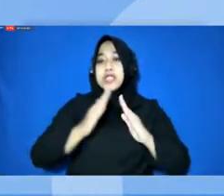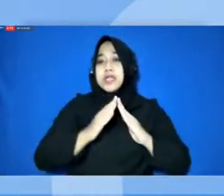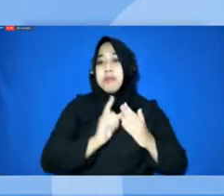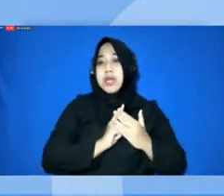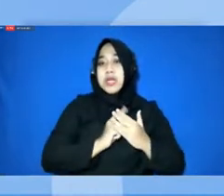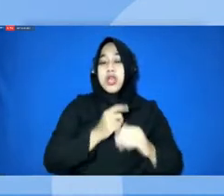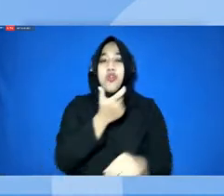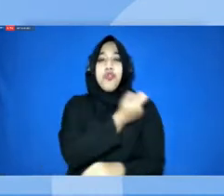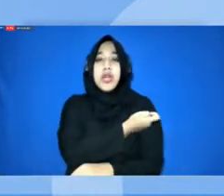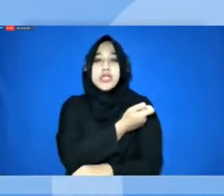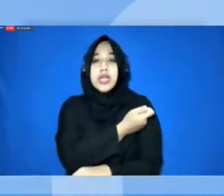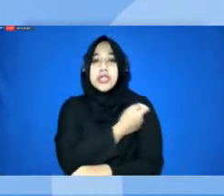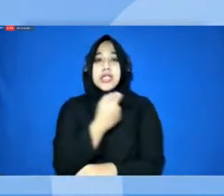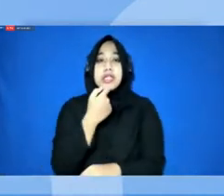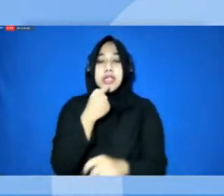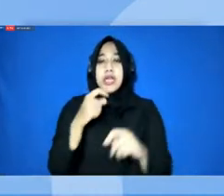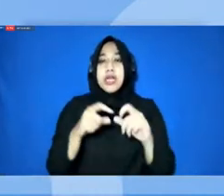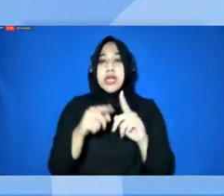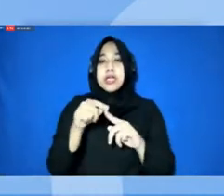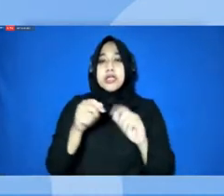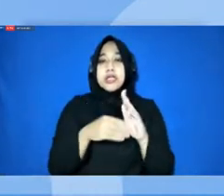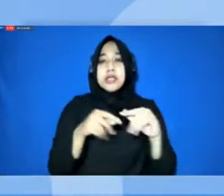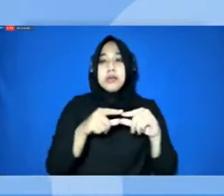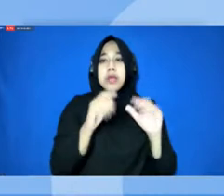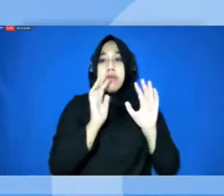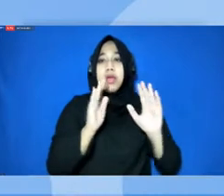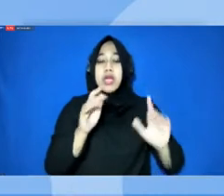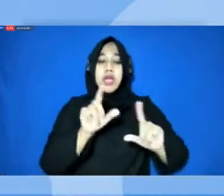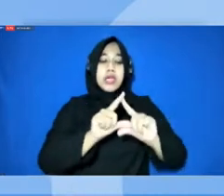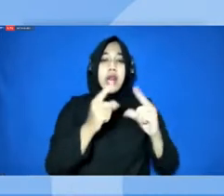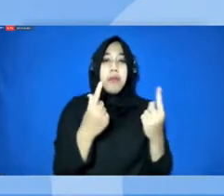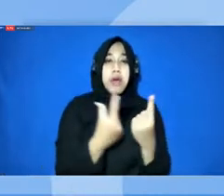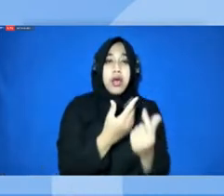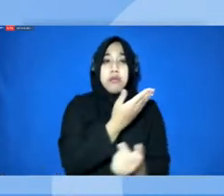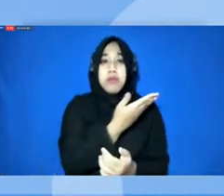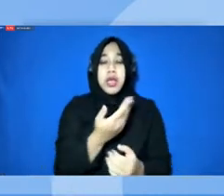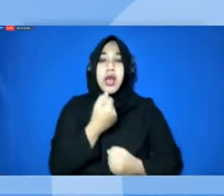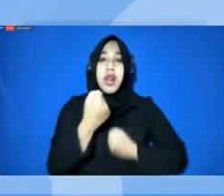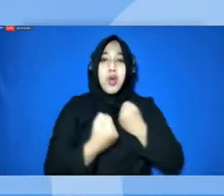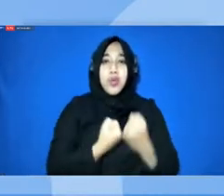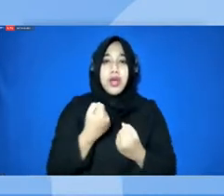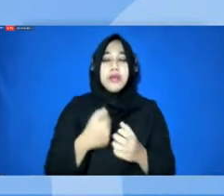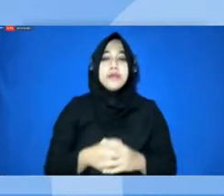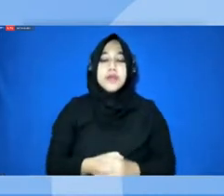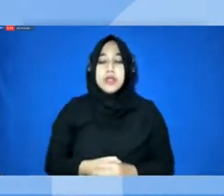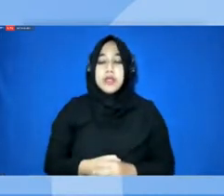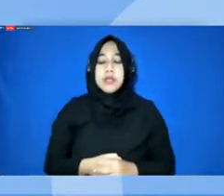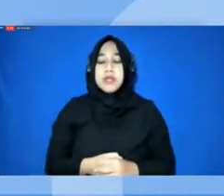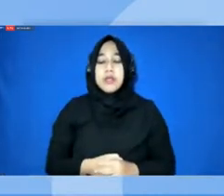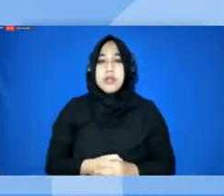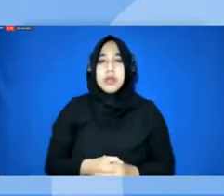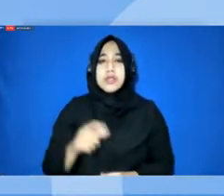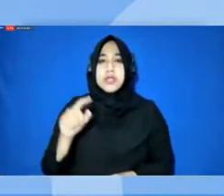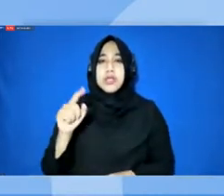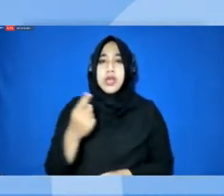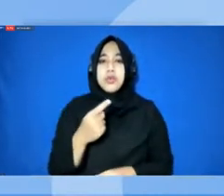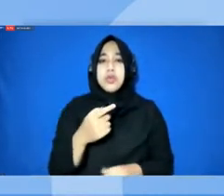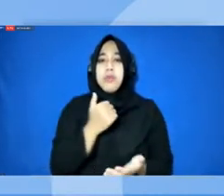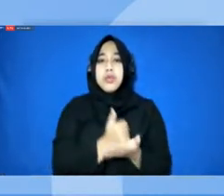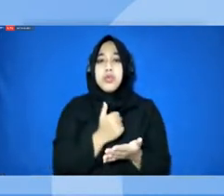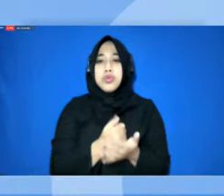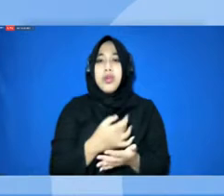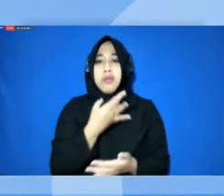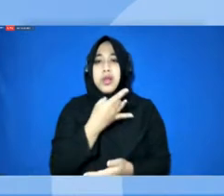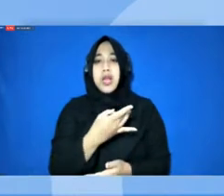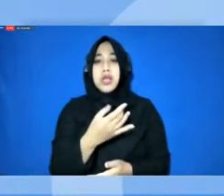vaksinasi, tentang stigma yang banyak di lapangan, itu kemudian mereka lakukan. Itu salah satu hal menarik. Sebelumnya, sebelum mereka